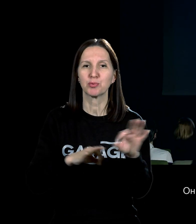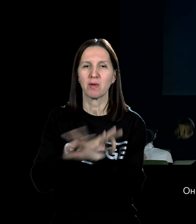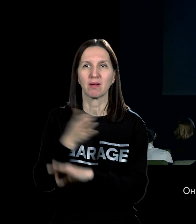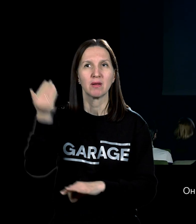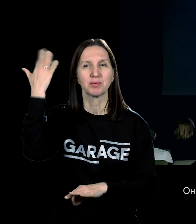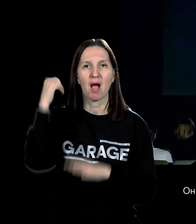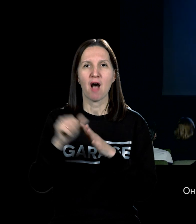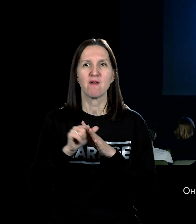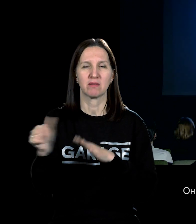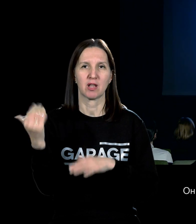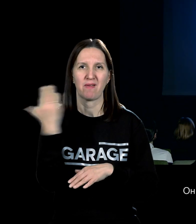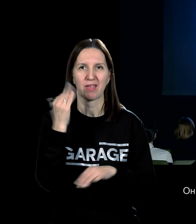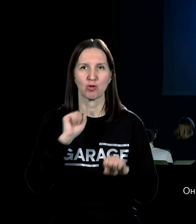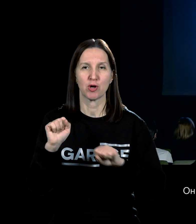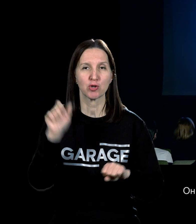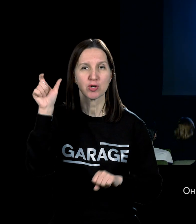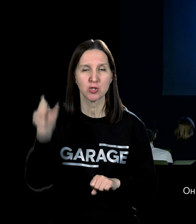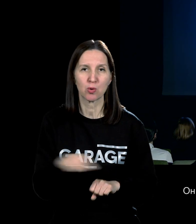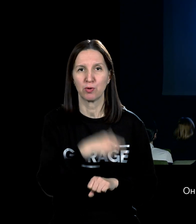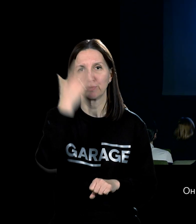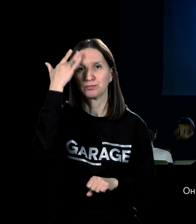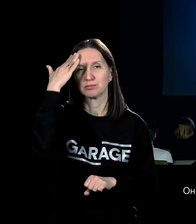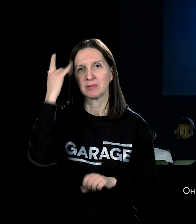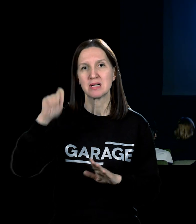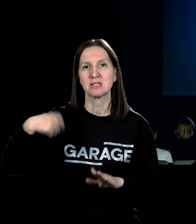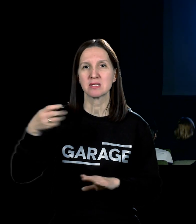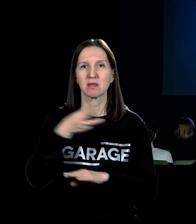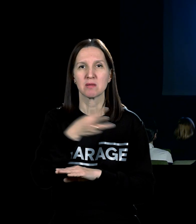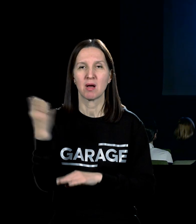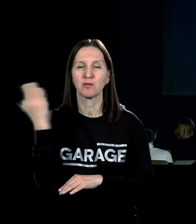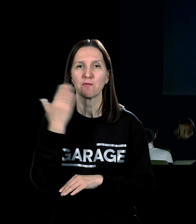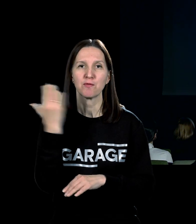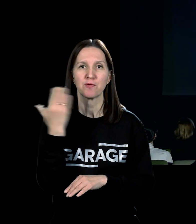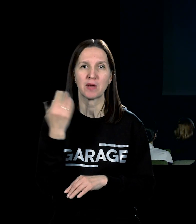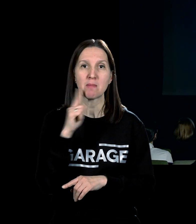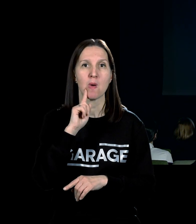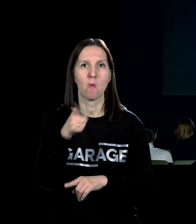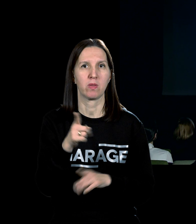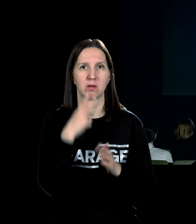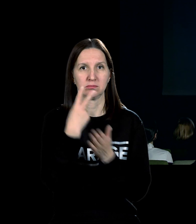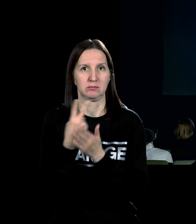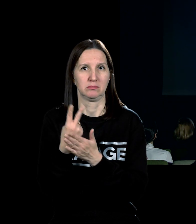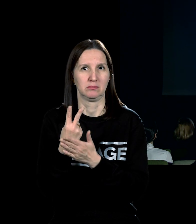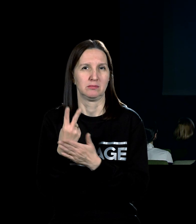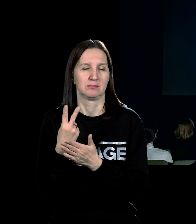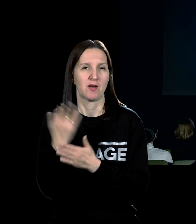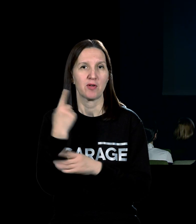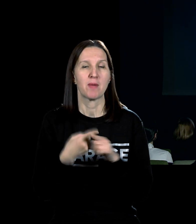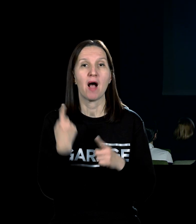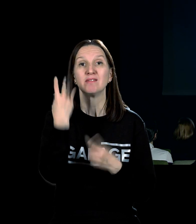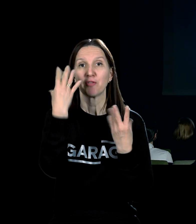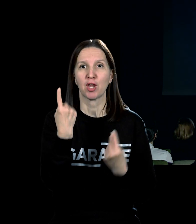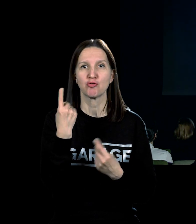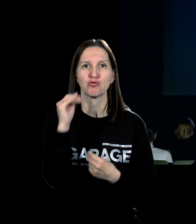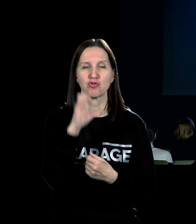авангардного кинорежиссера, который хотел снимать фильм, который будет идти целый год по одному часу в